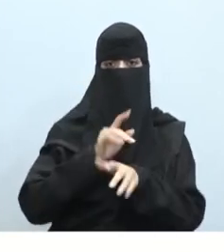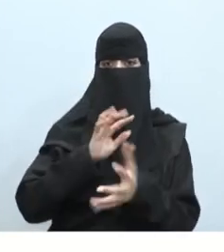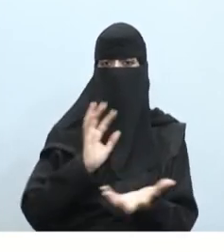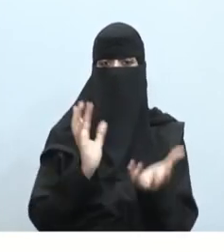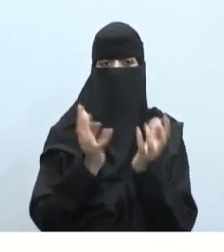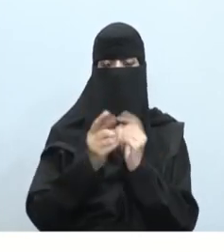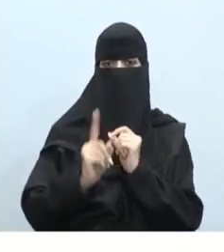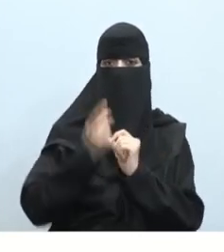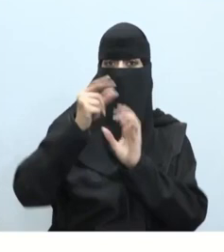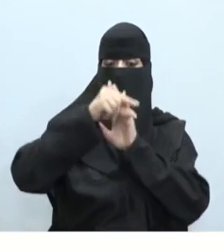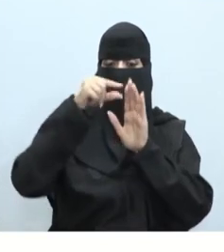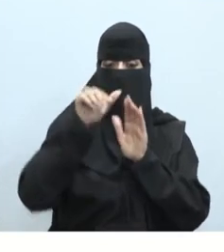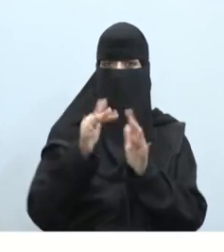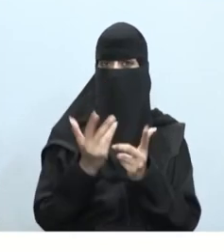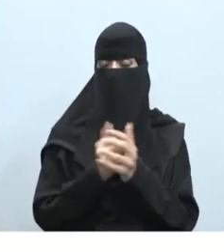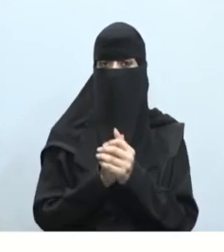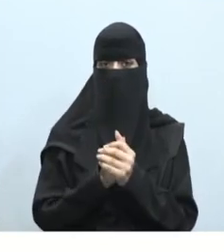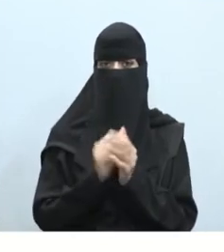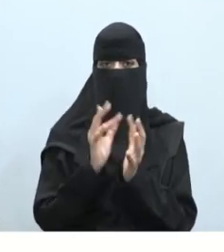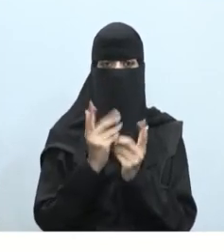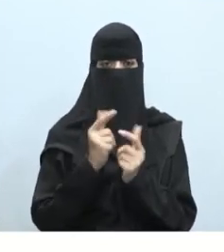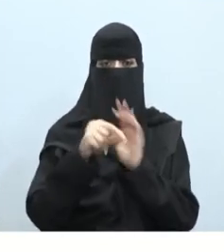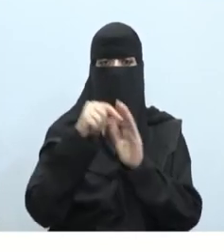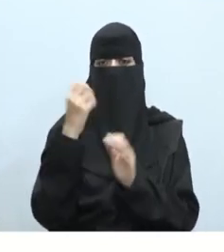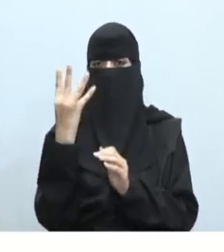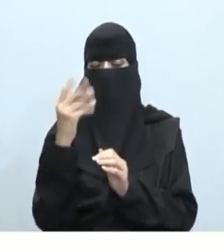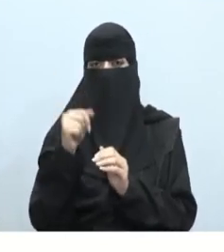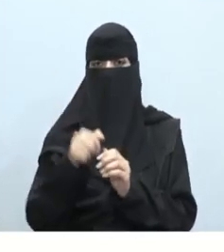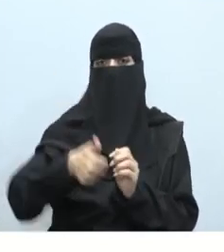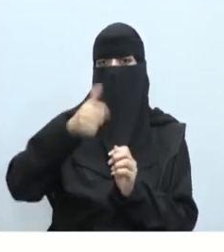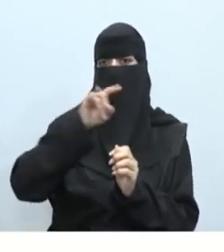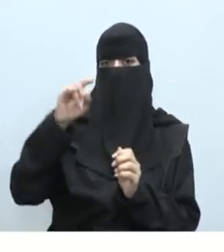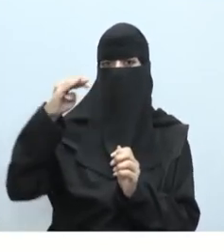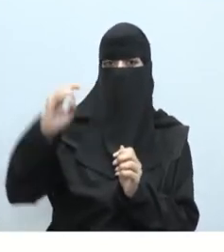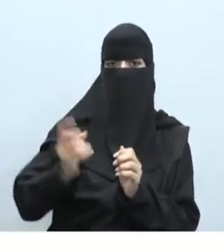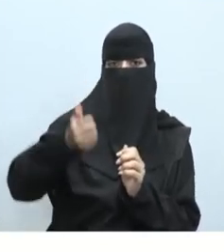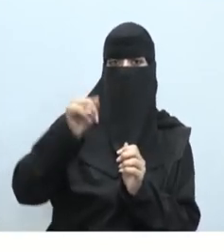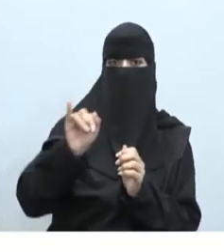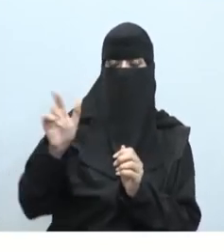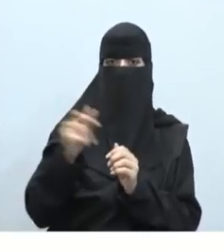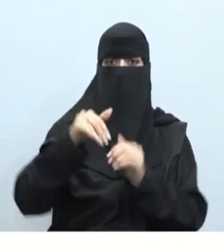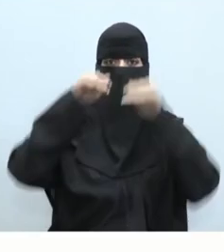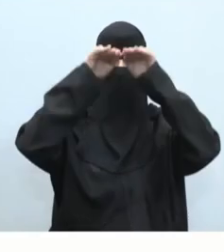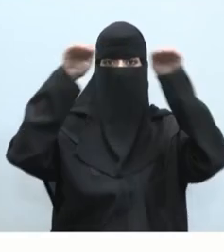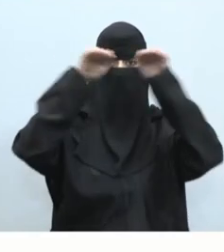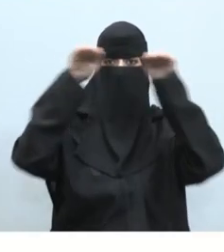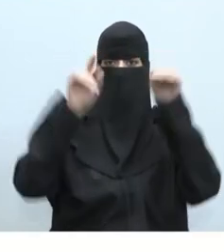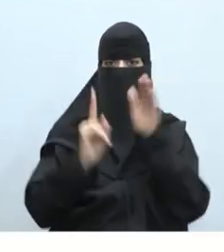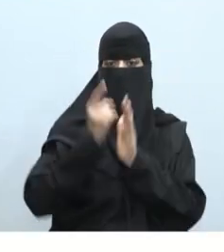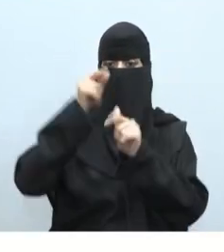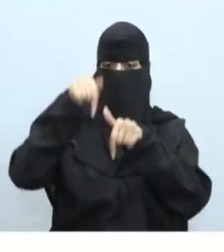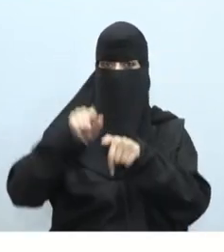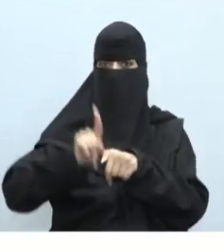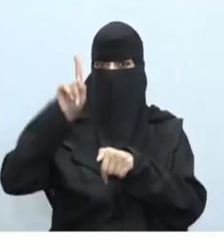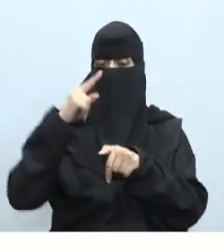اولى دروس هذه الوحده وهو الدرس الرابع الاجرام السماويه ابنائي وبنات الطلاب في هذا